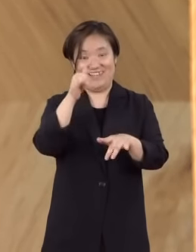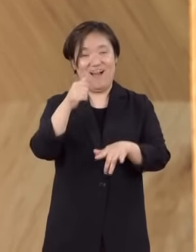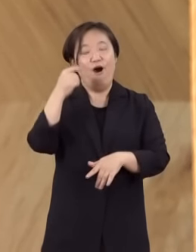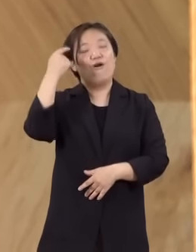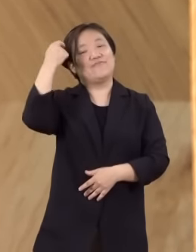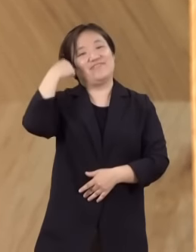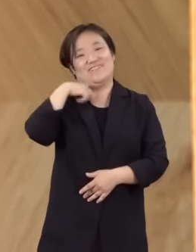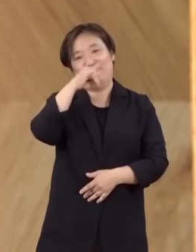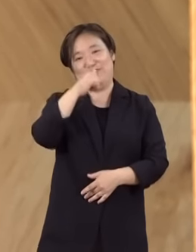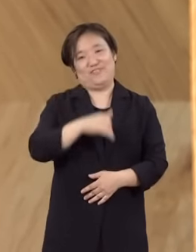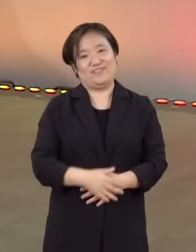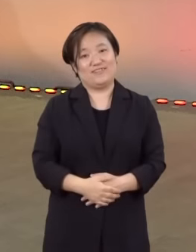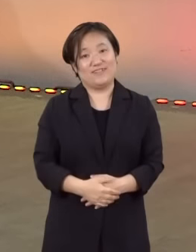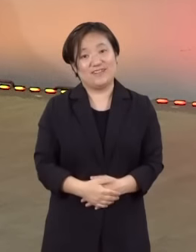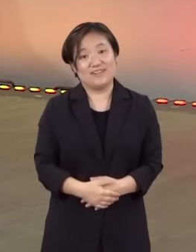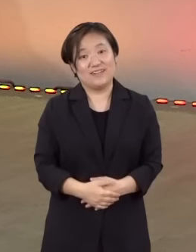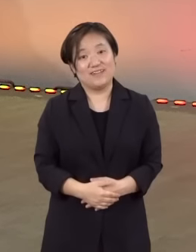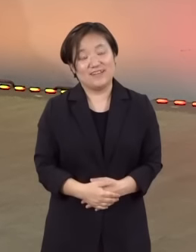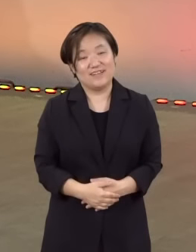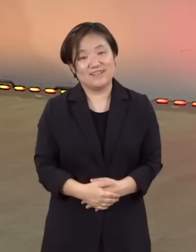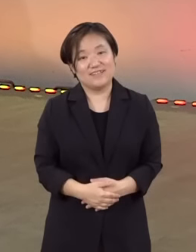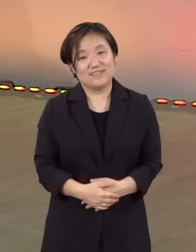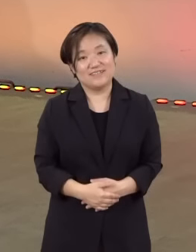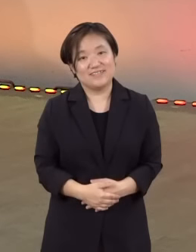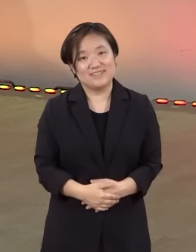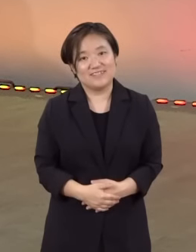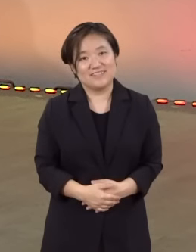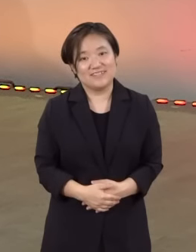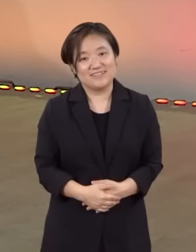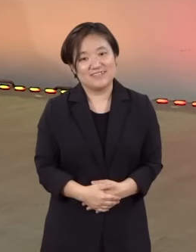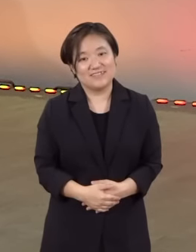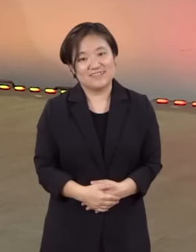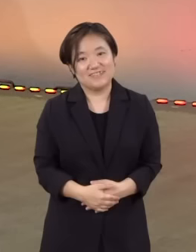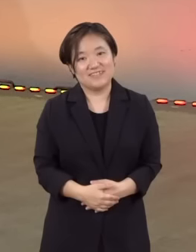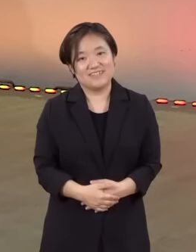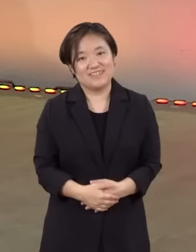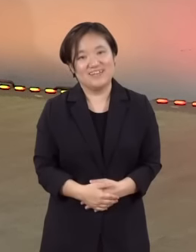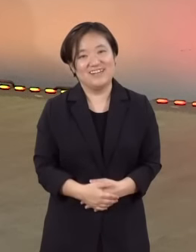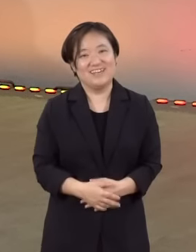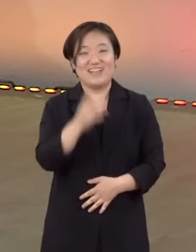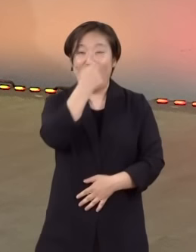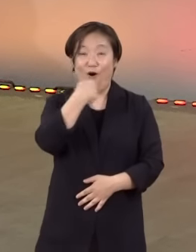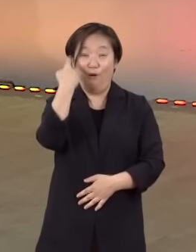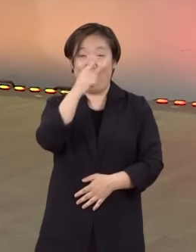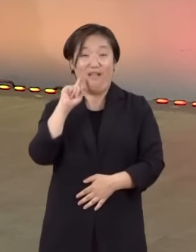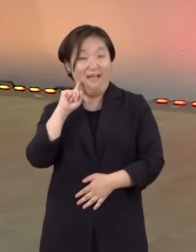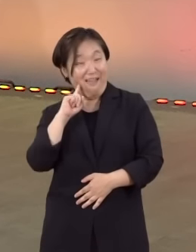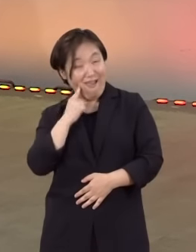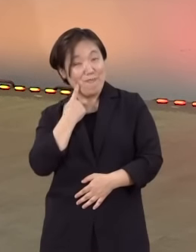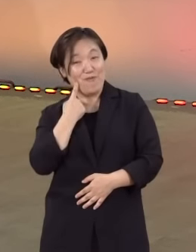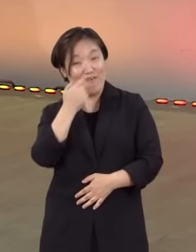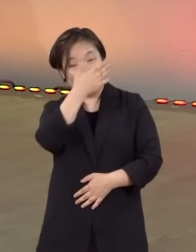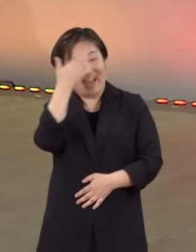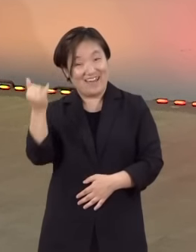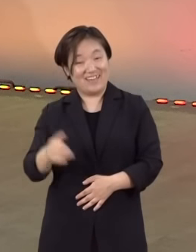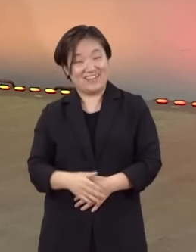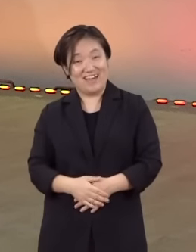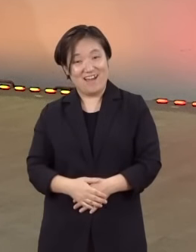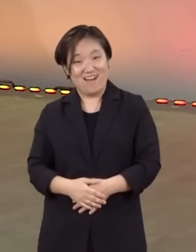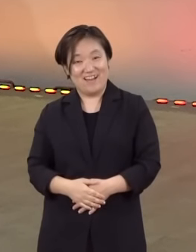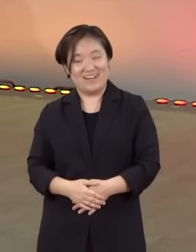쳐다봤다는 거예요 우와 어 그나마 예뻤으니까 다행이지 무섭게 생겼으면 어우 막 그냥 쫄 졸도